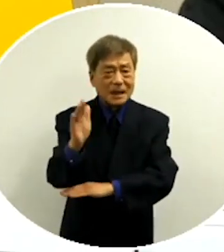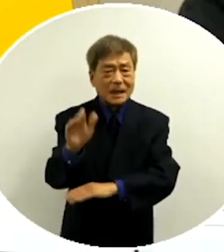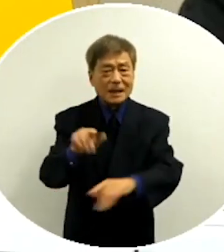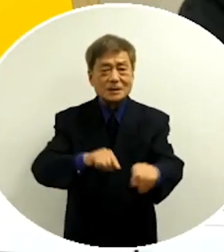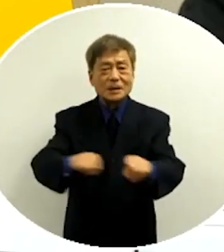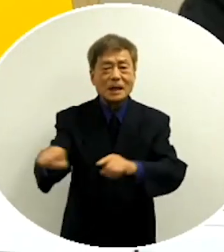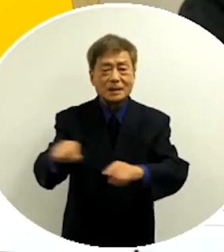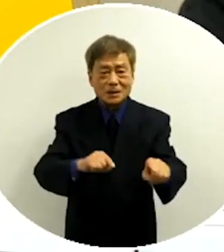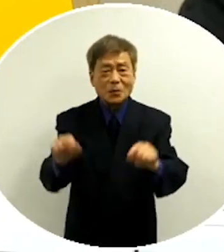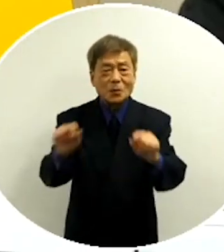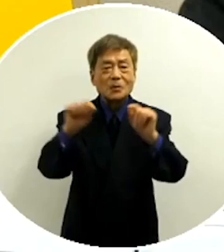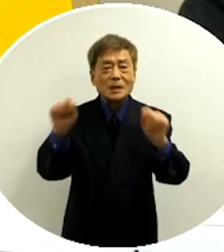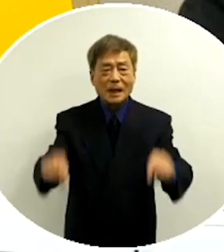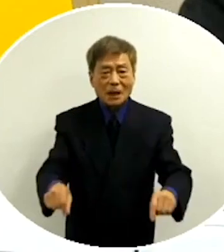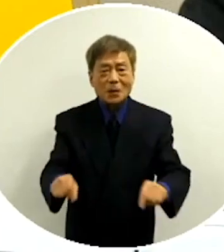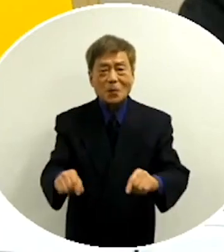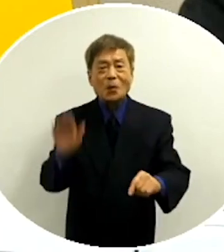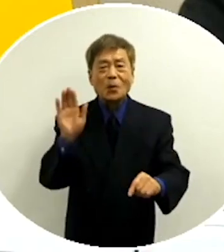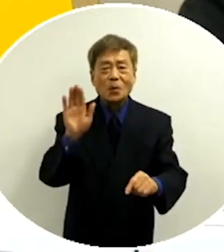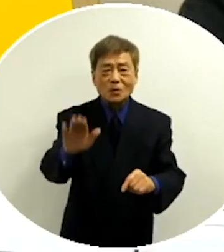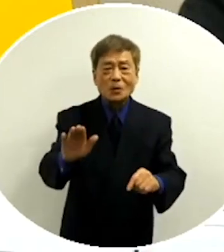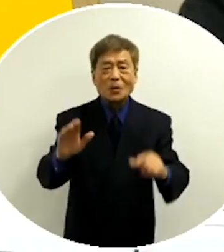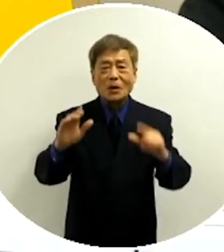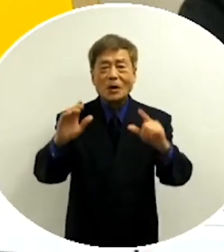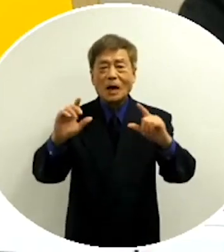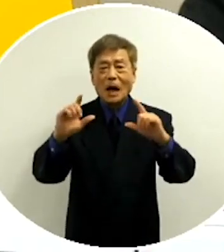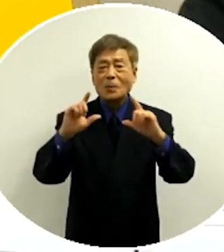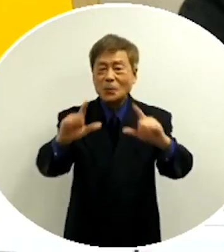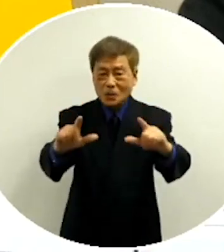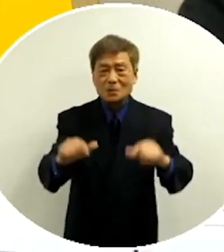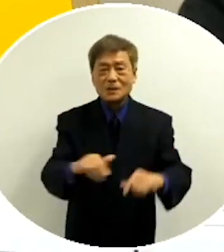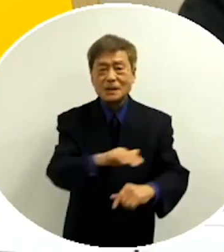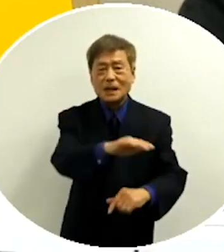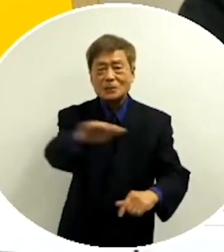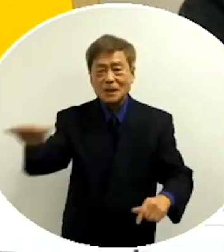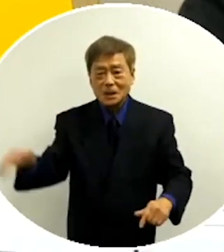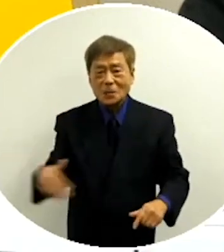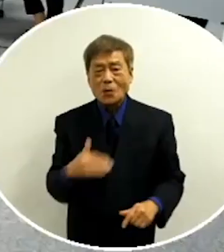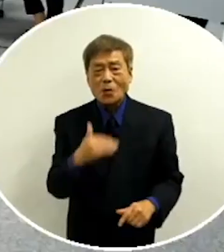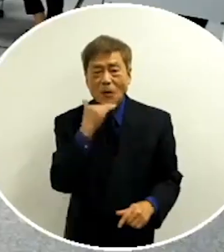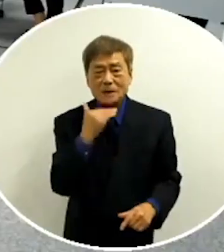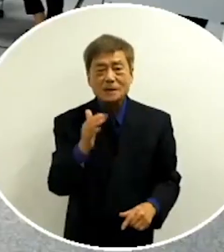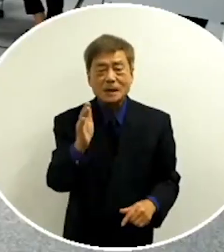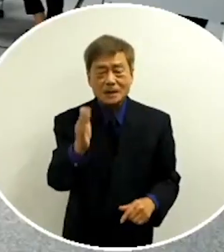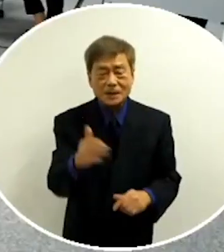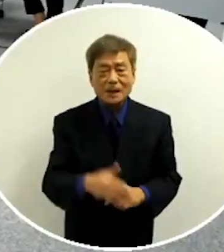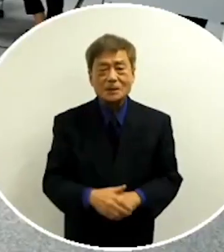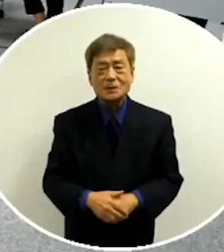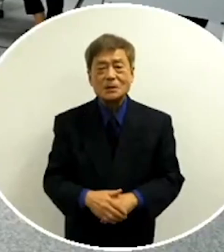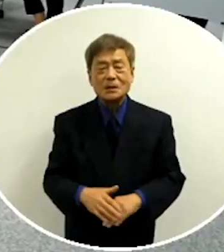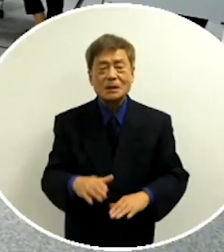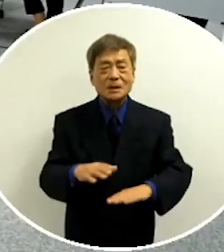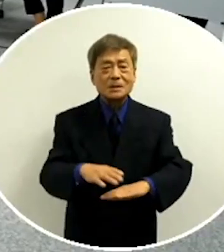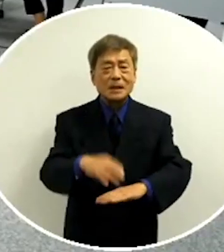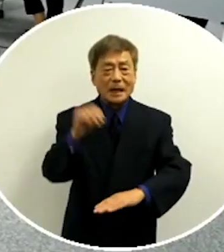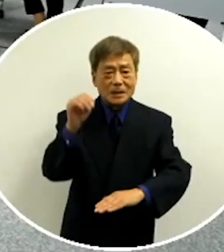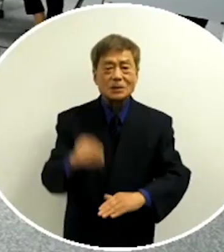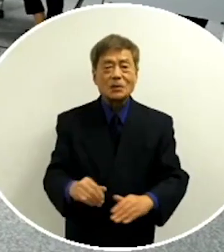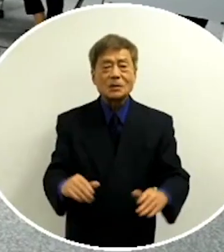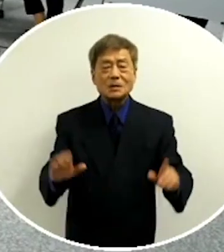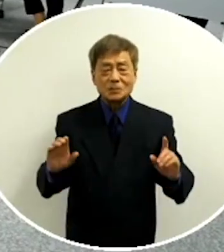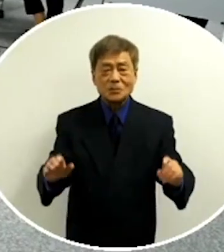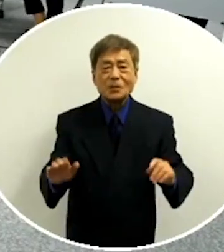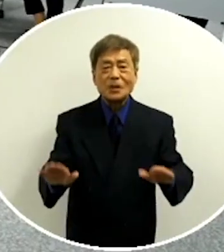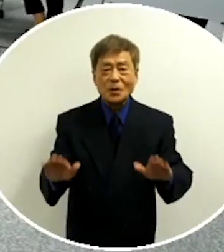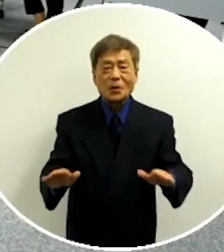公開いたしますのでそちらも楽しみにお願いいたしますでは開会にあたり会の趣旨説明を代表